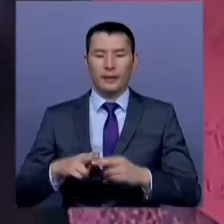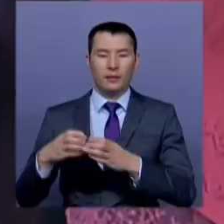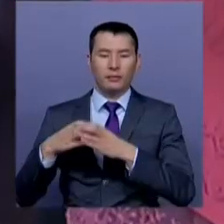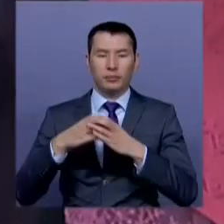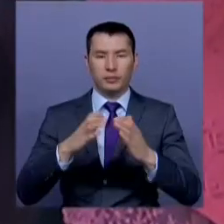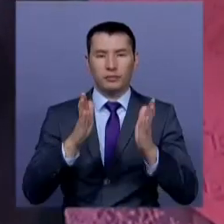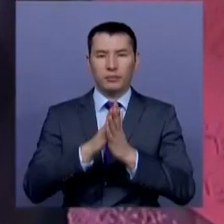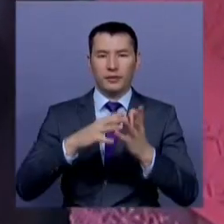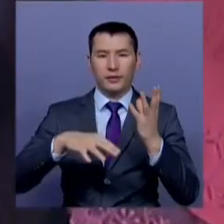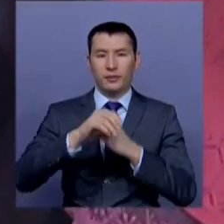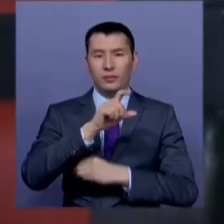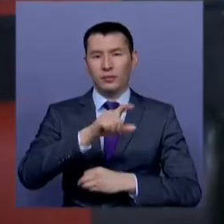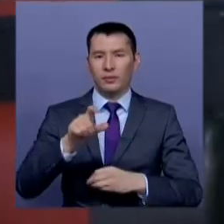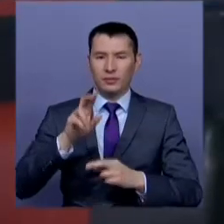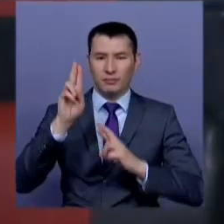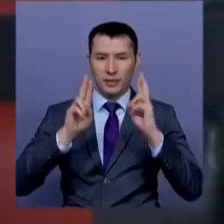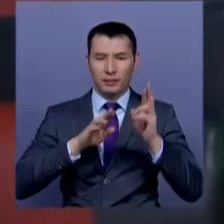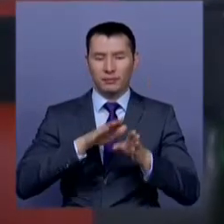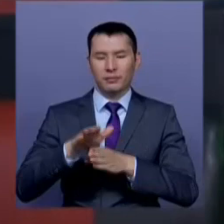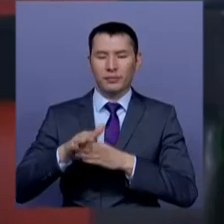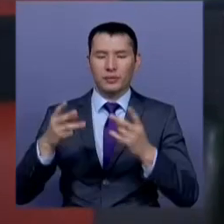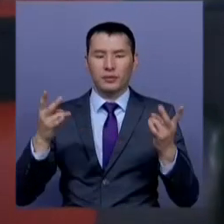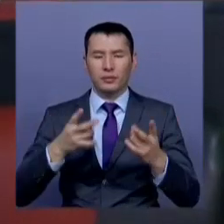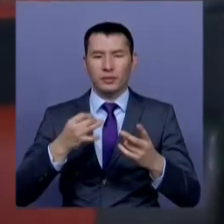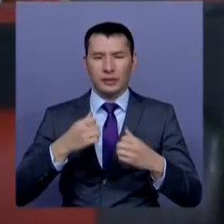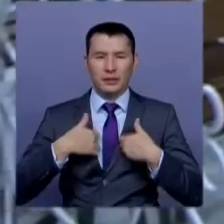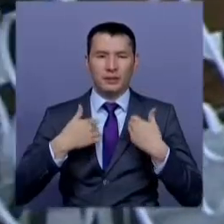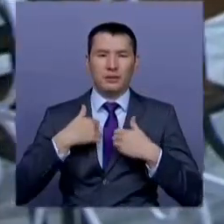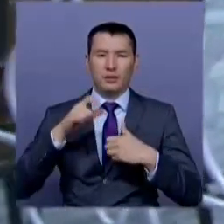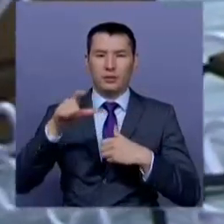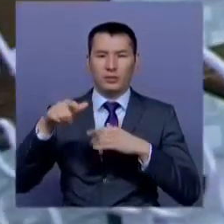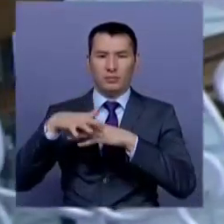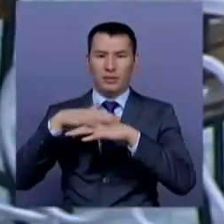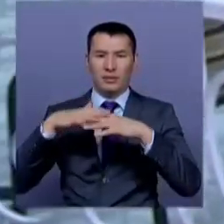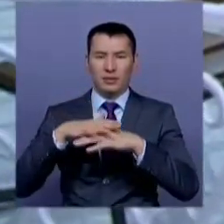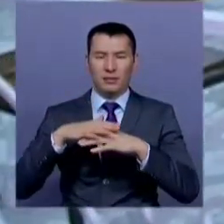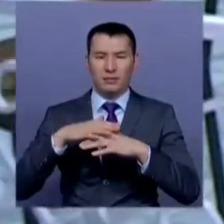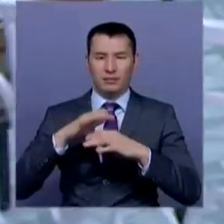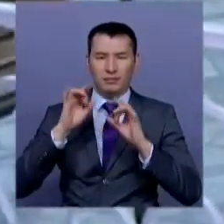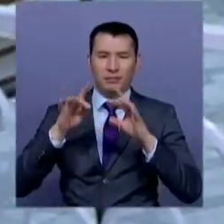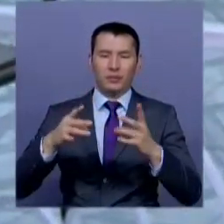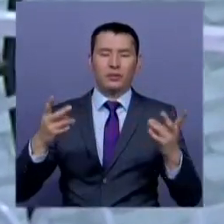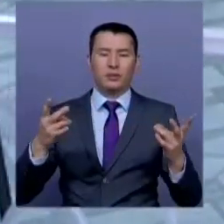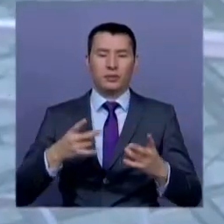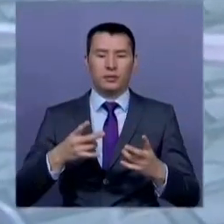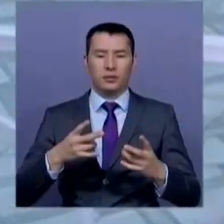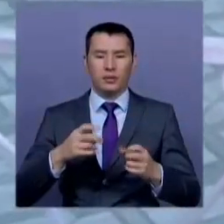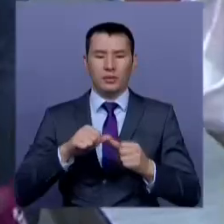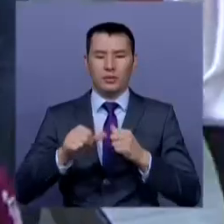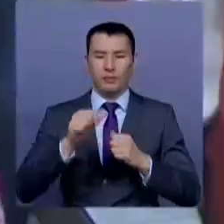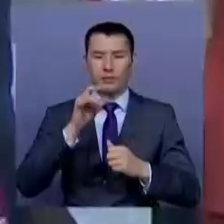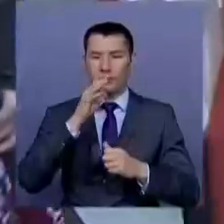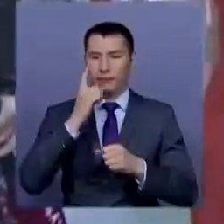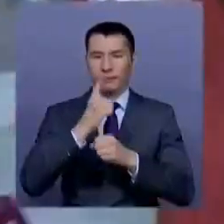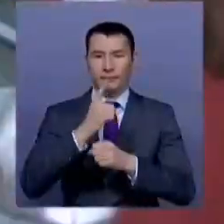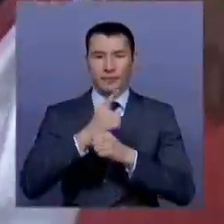горожан соблюдать санитарные правила и по возможности не посещать места массового скопления людей, особенно в запрещенное время.